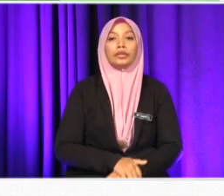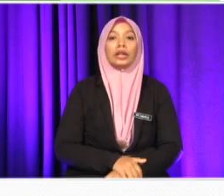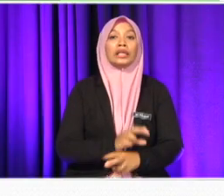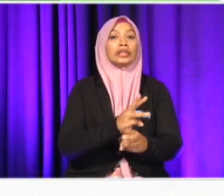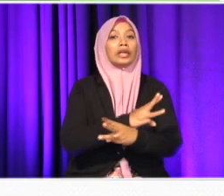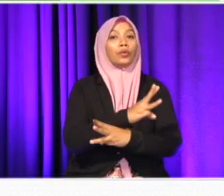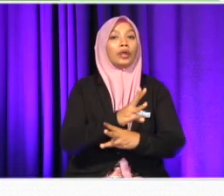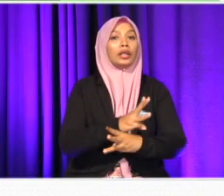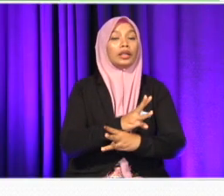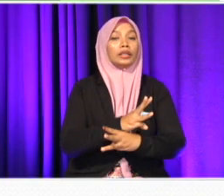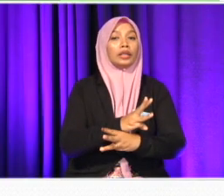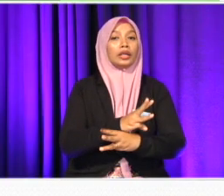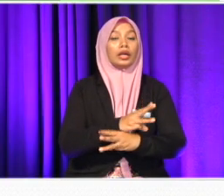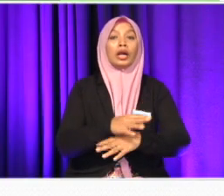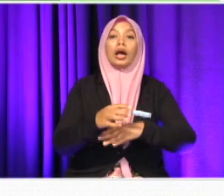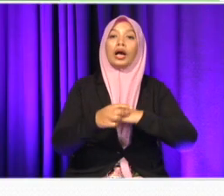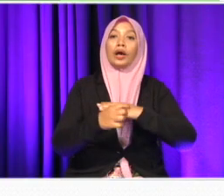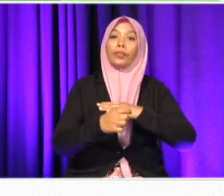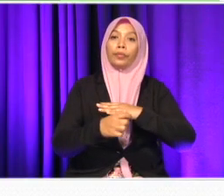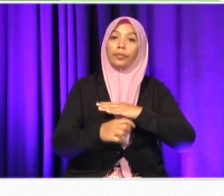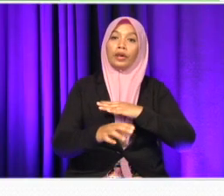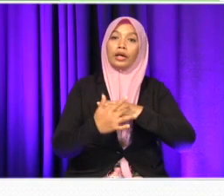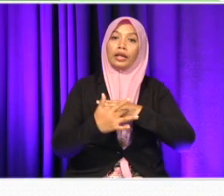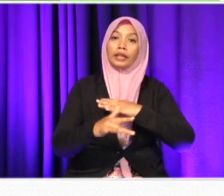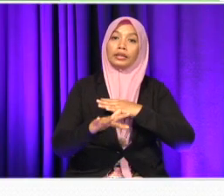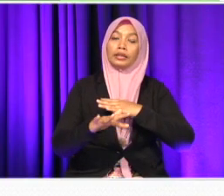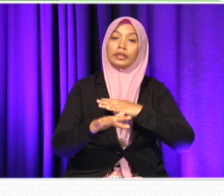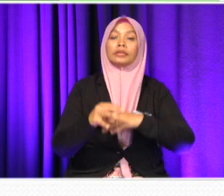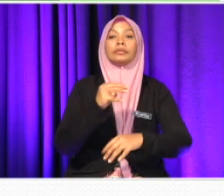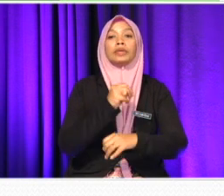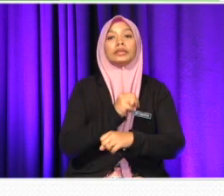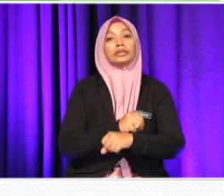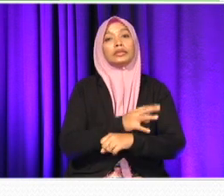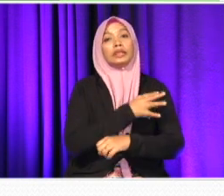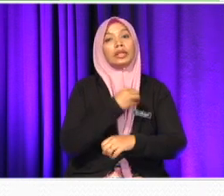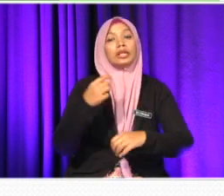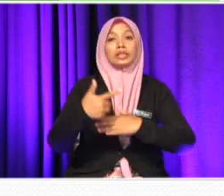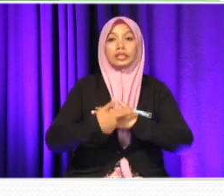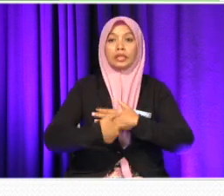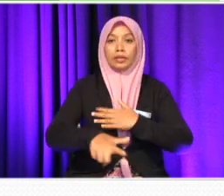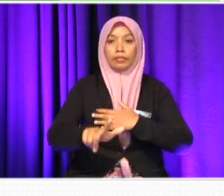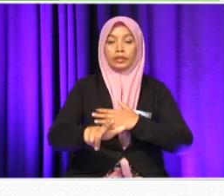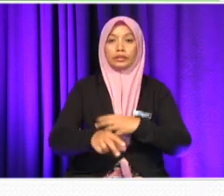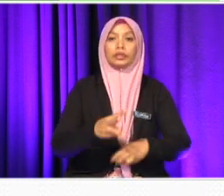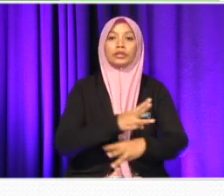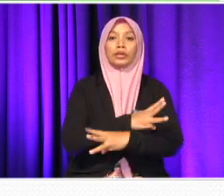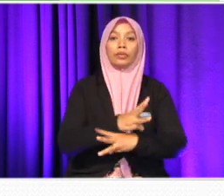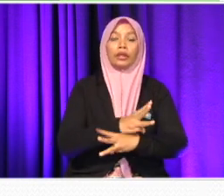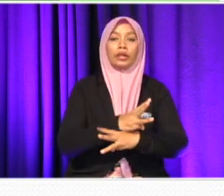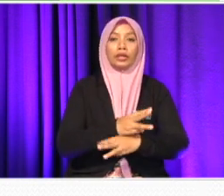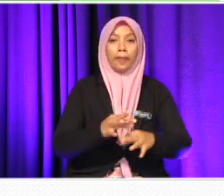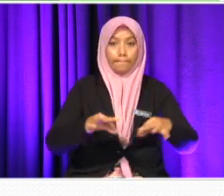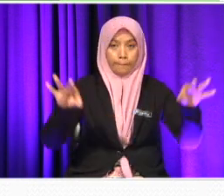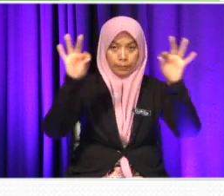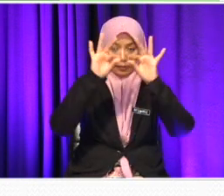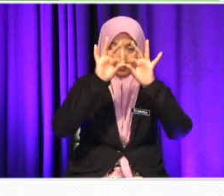awalan semasa dan selepas ini pentinglah dalam menghasilkan satu produk dan kawalan itu penting yaitu daripada awal